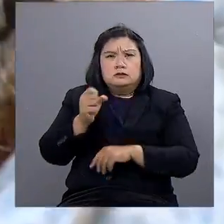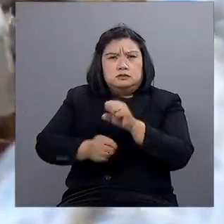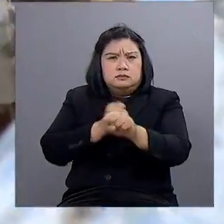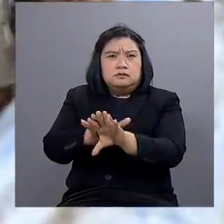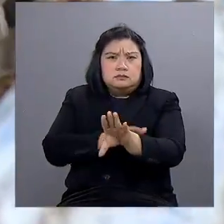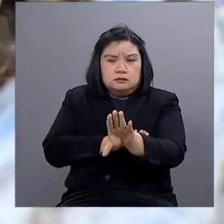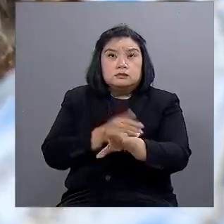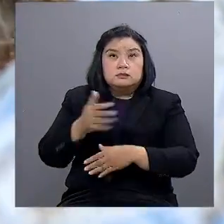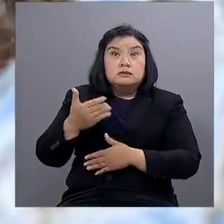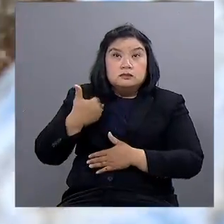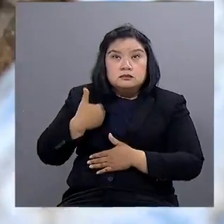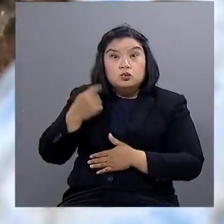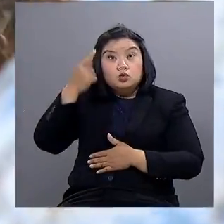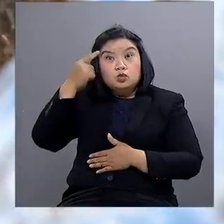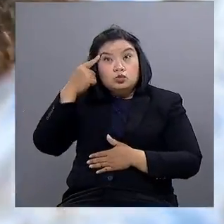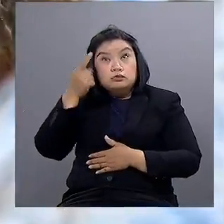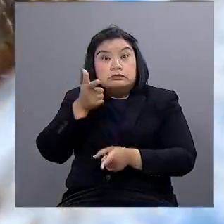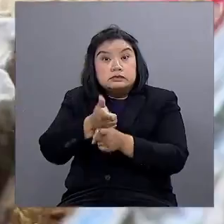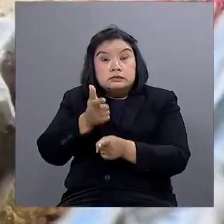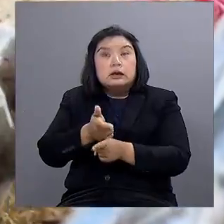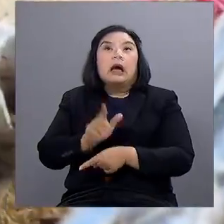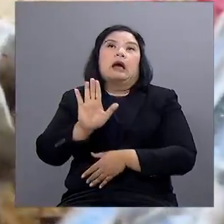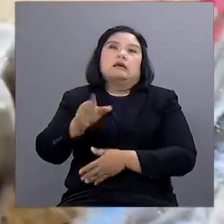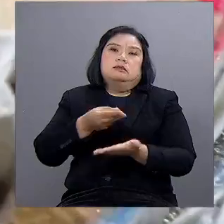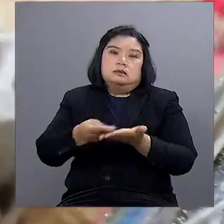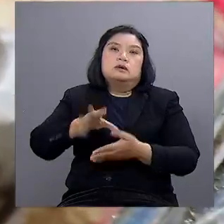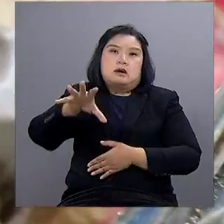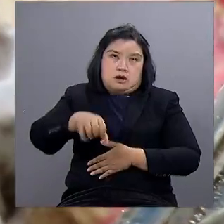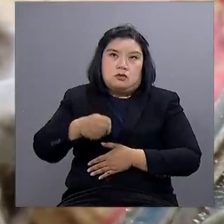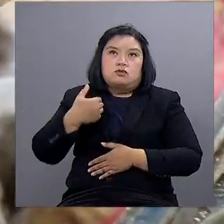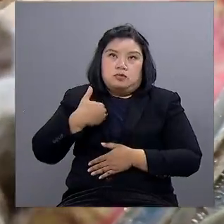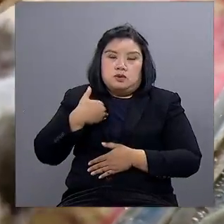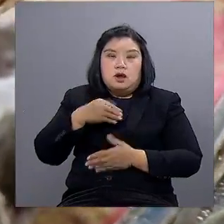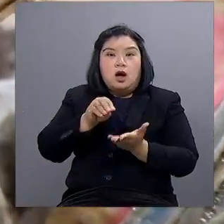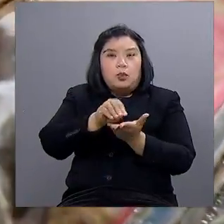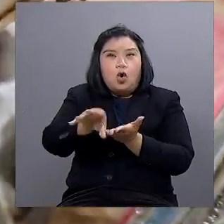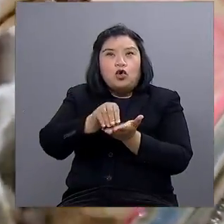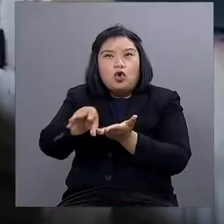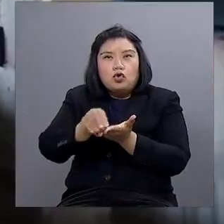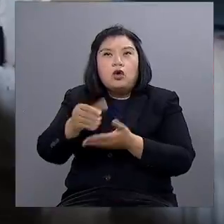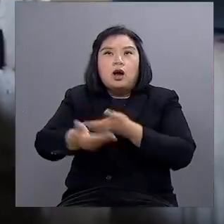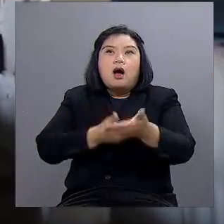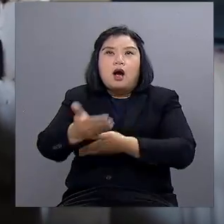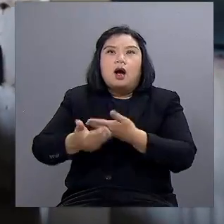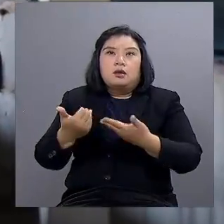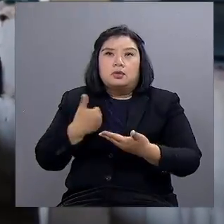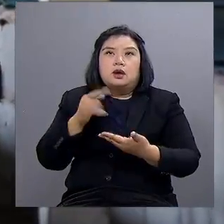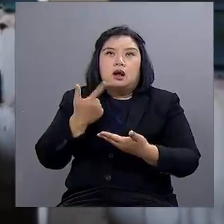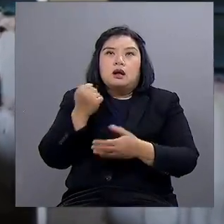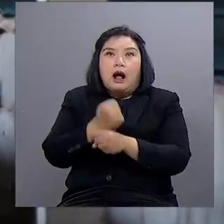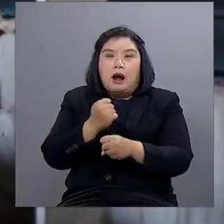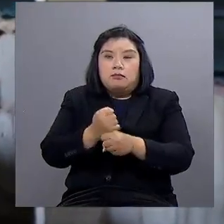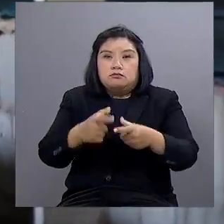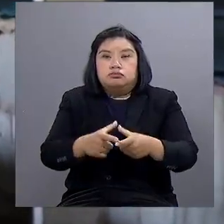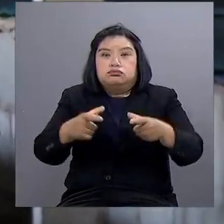เลี้ยงจิ้งหรีดก็เลยมาขอซื้อนะคะเอาไปทำจิ้งหรีดทอดขายมากขึ้นก็เลยต้องขยายพื้นที่เลี้ยงไปโดยปริยายค่ะแล้ว